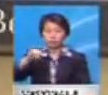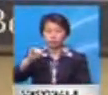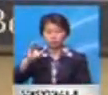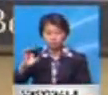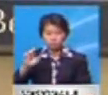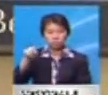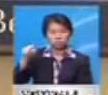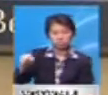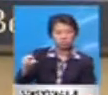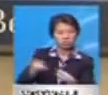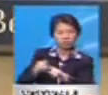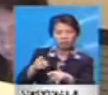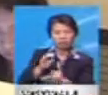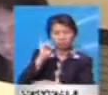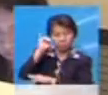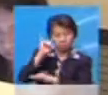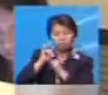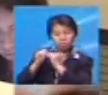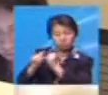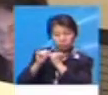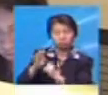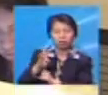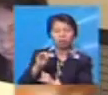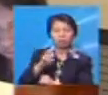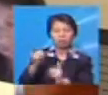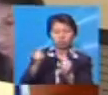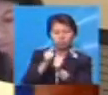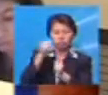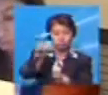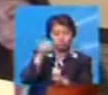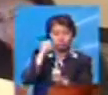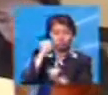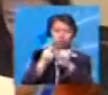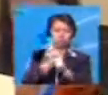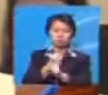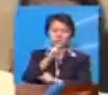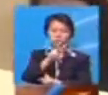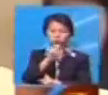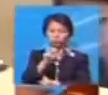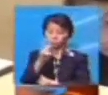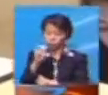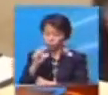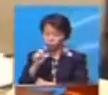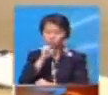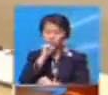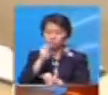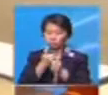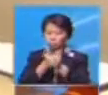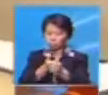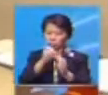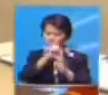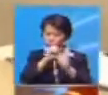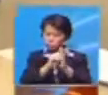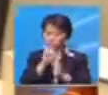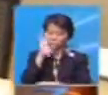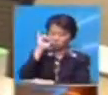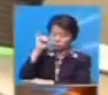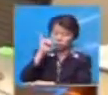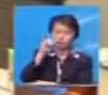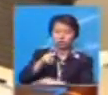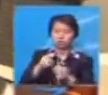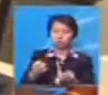Corporation sebagai penjamin bersama bond dengan matang pada tahun 2020 itu tidak memenuhi obligasi perjanjian